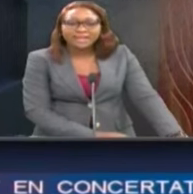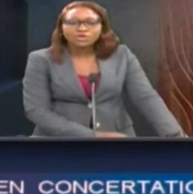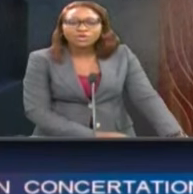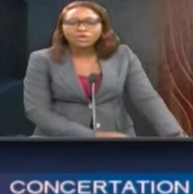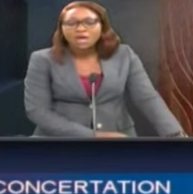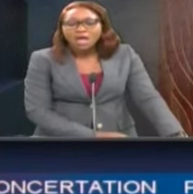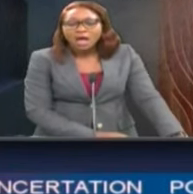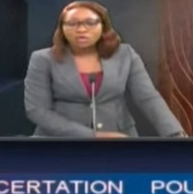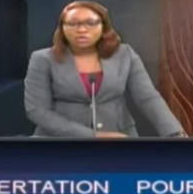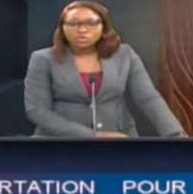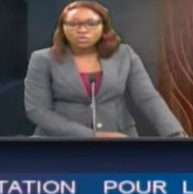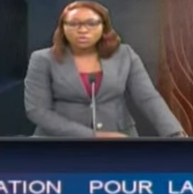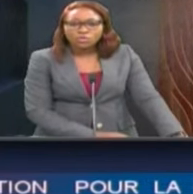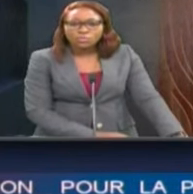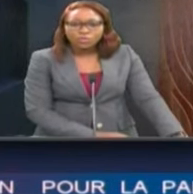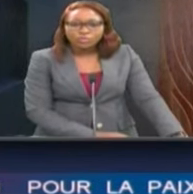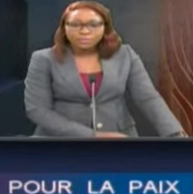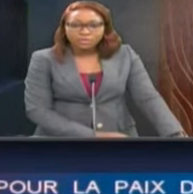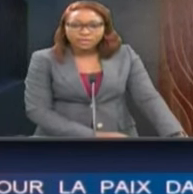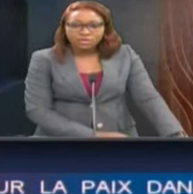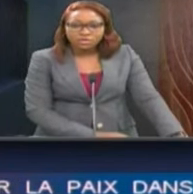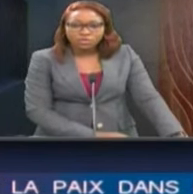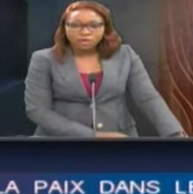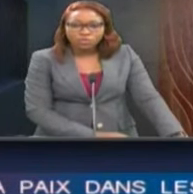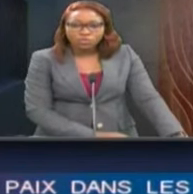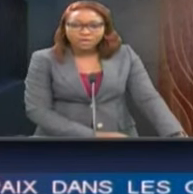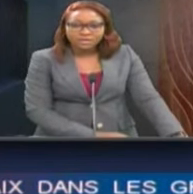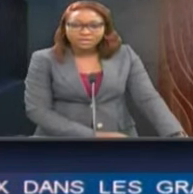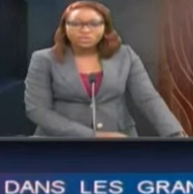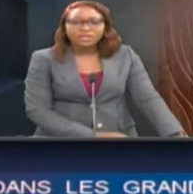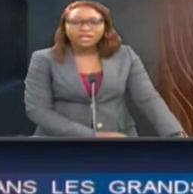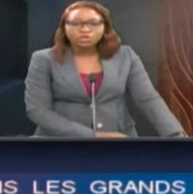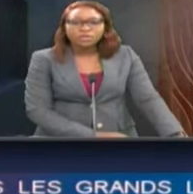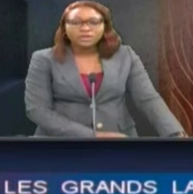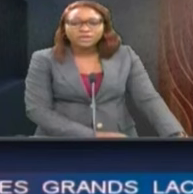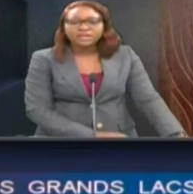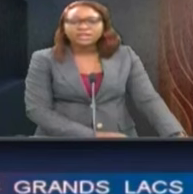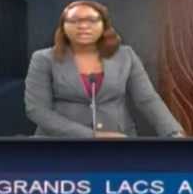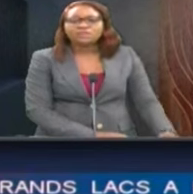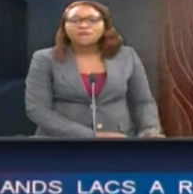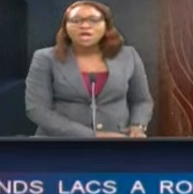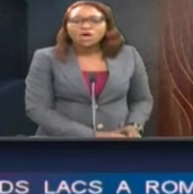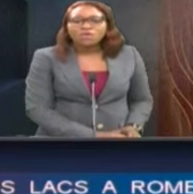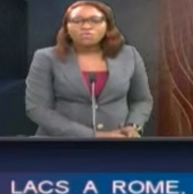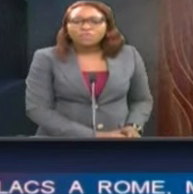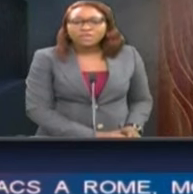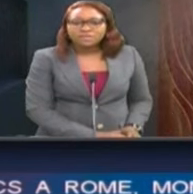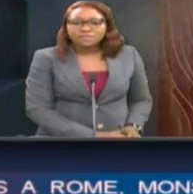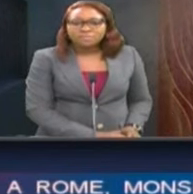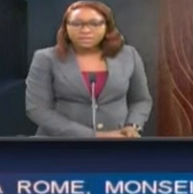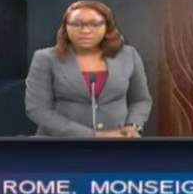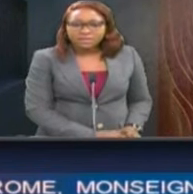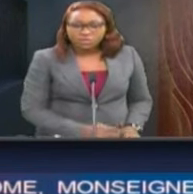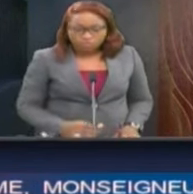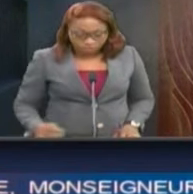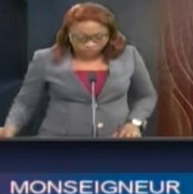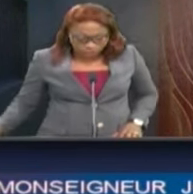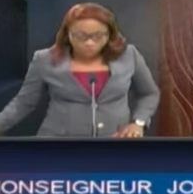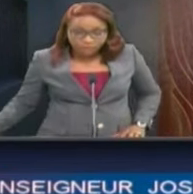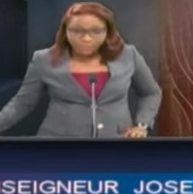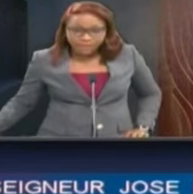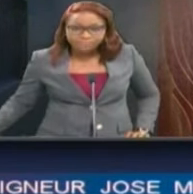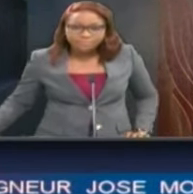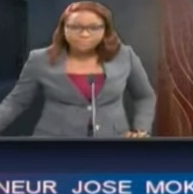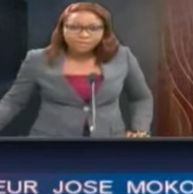la rigueur, annonce le premier président de la Cour de cassation. Il a donné les directives aux 26 présidents des